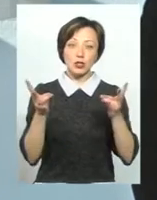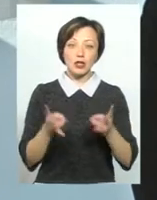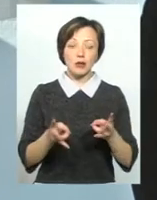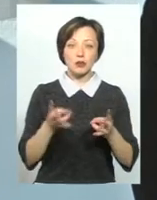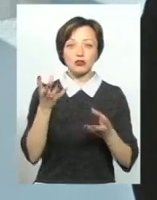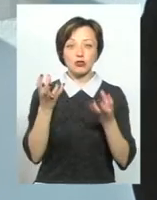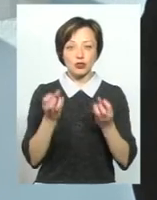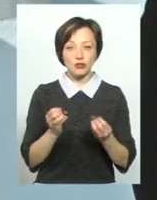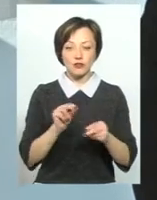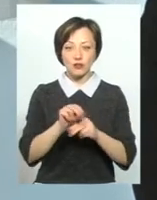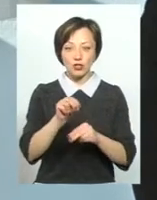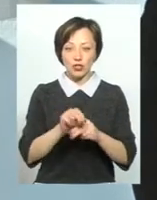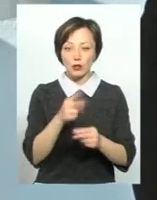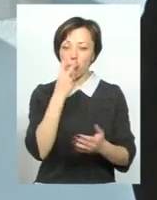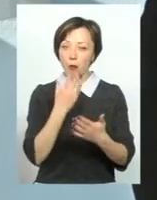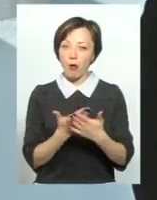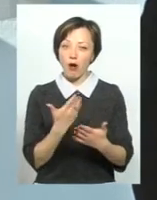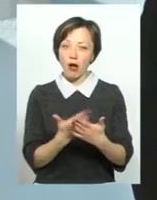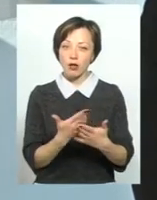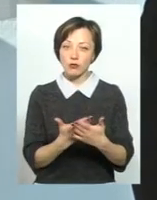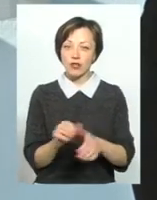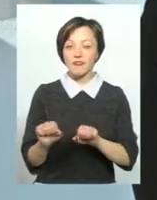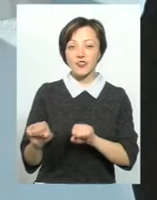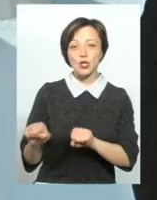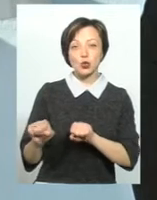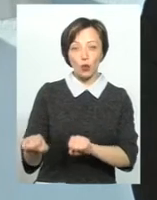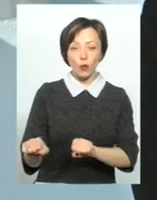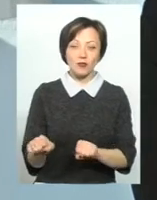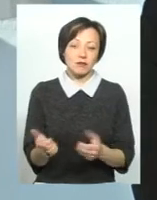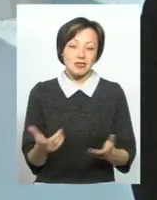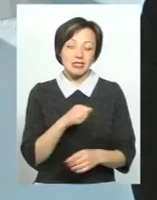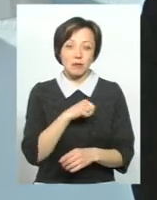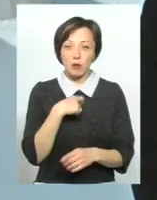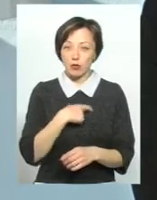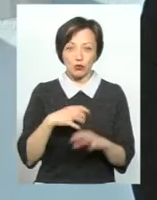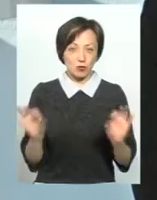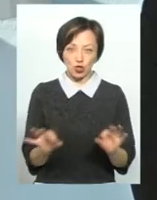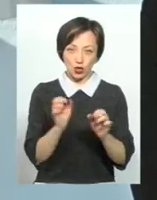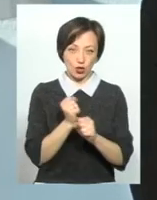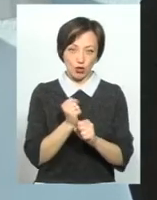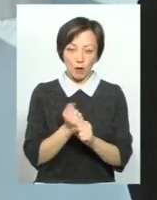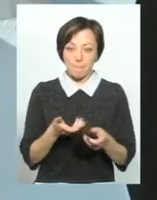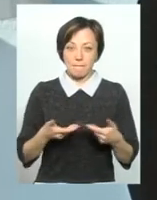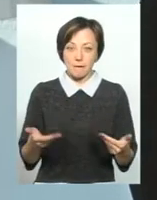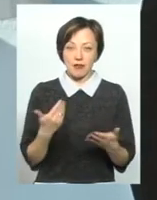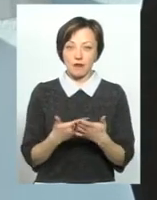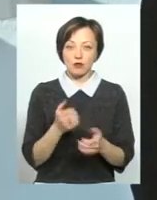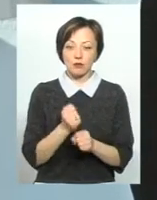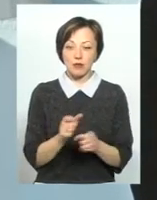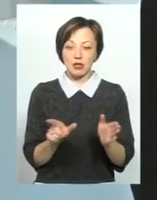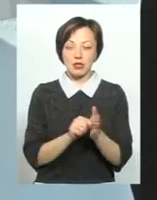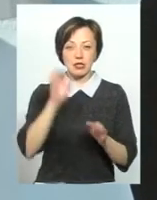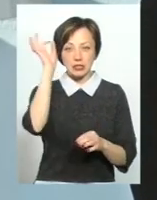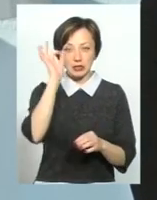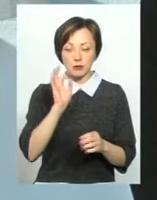вчити, показувати, відстоювати. Саме по собі нічого не робиться. Ми от зробили з німцями,